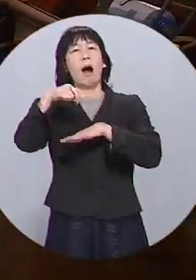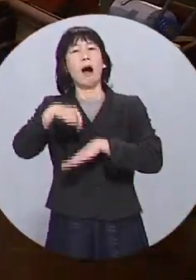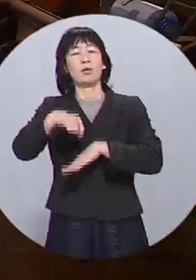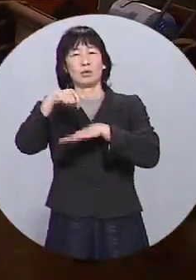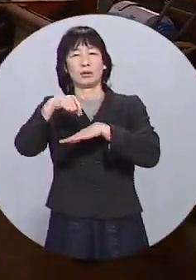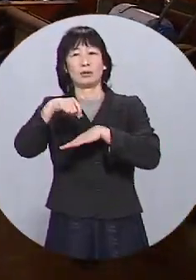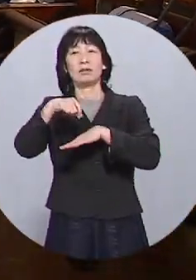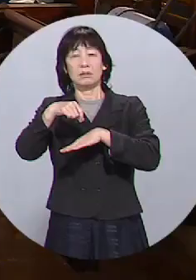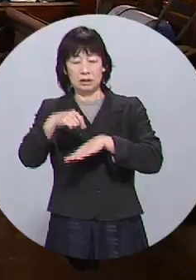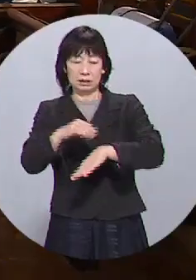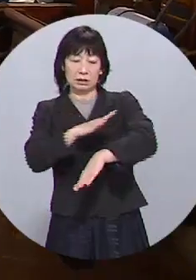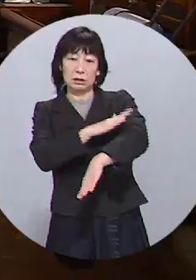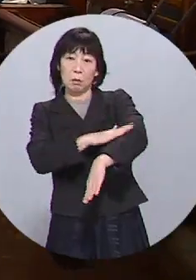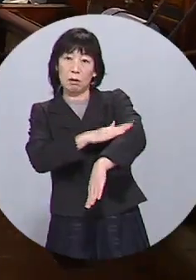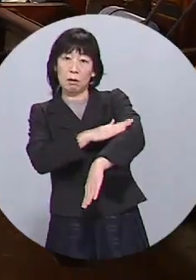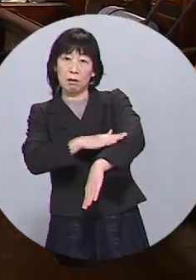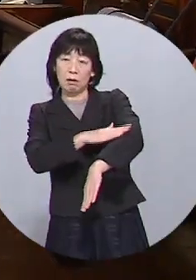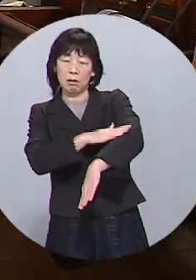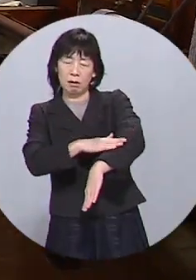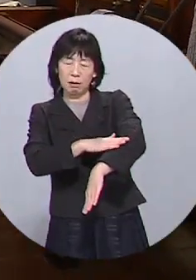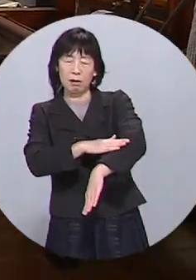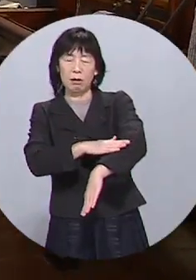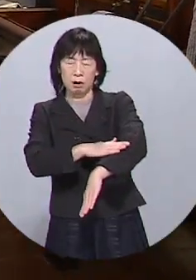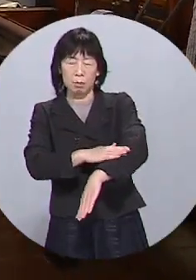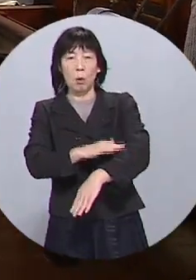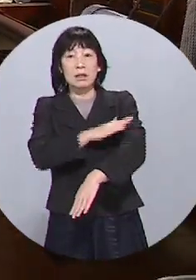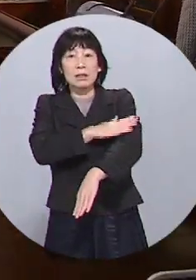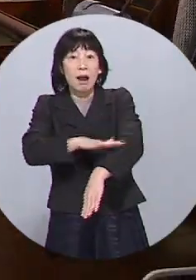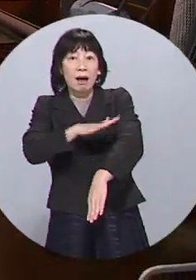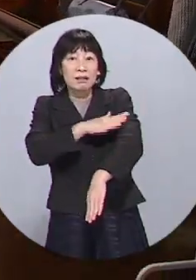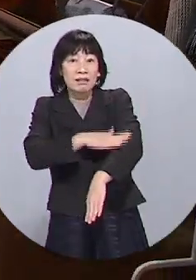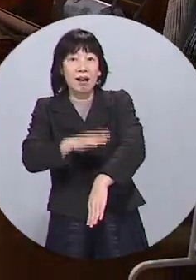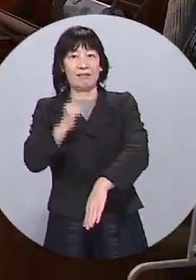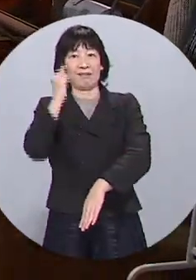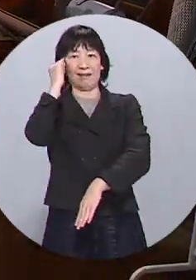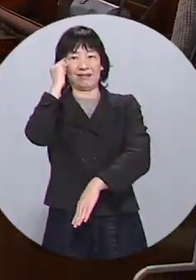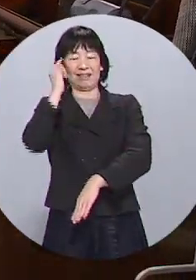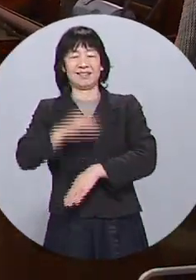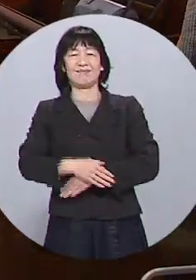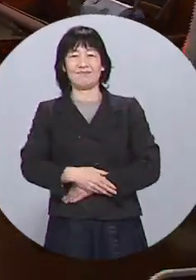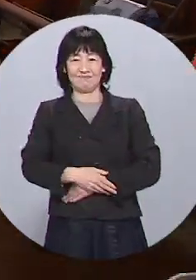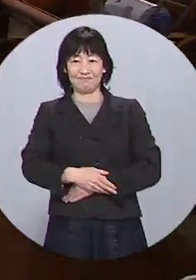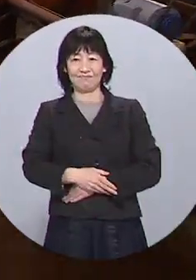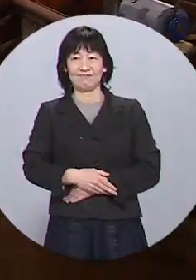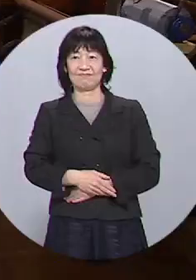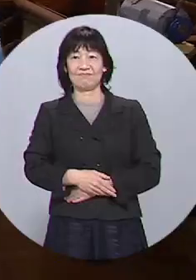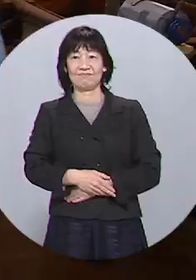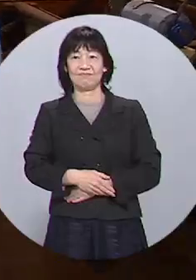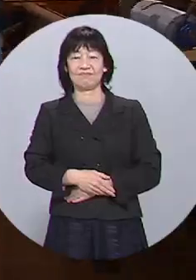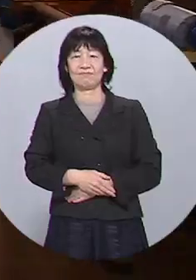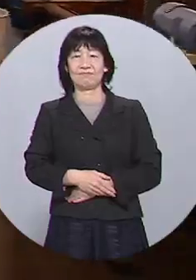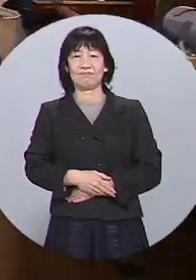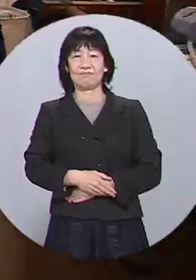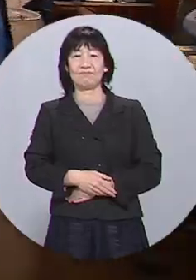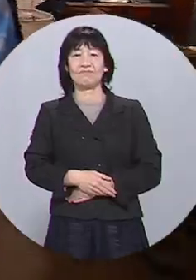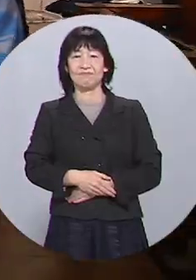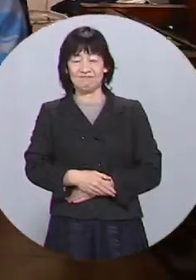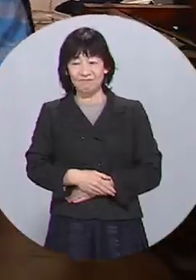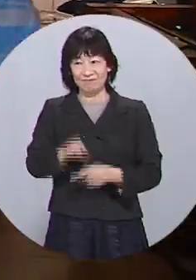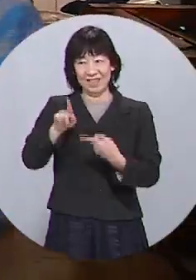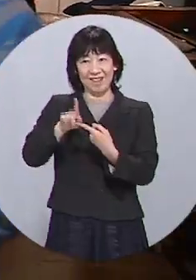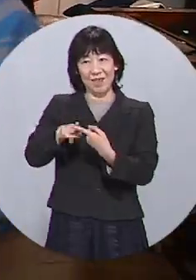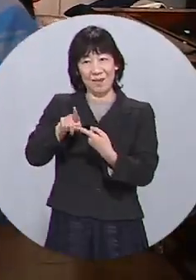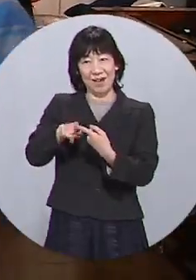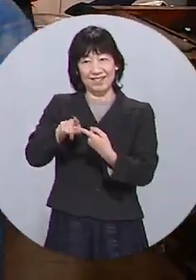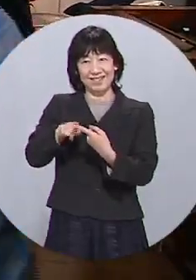何よりこの手触りすっごいサラサラなんですね。関川さん、 はい、よくお似合い